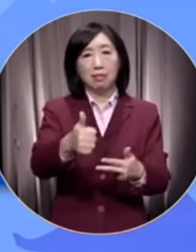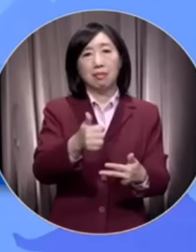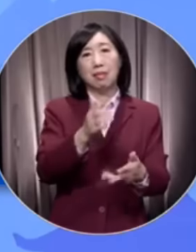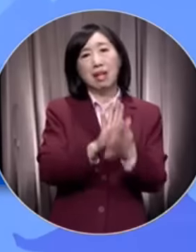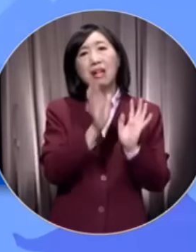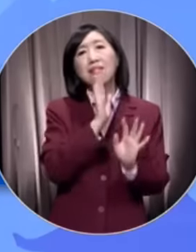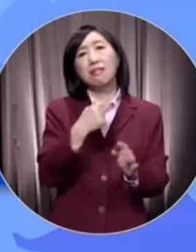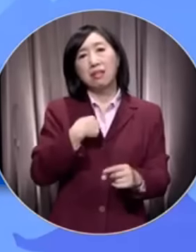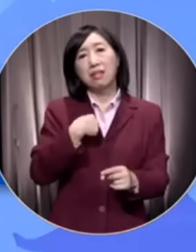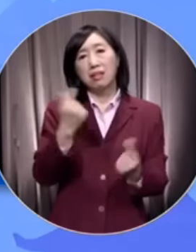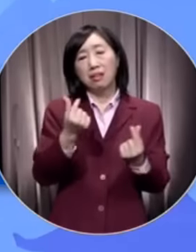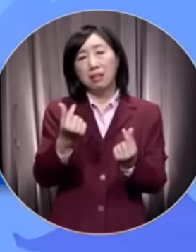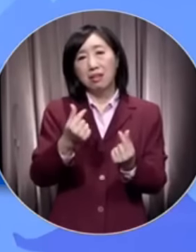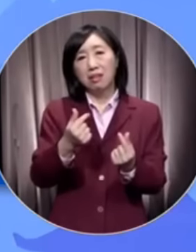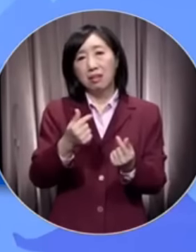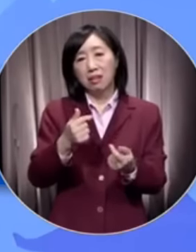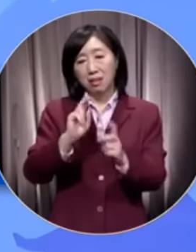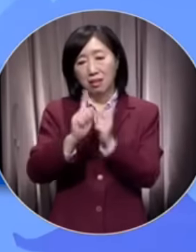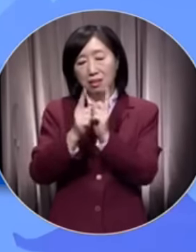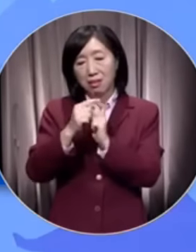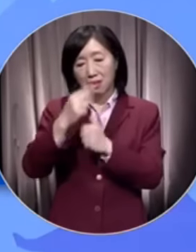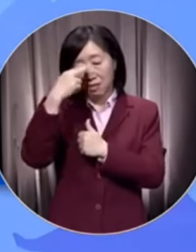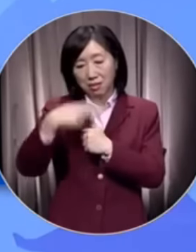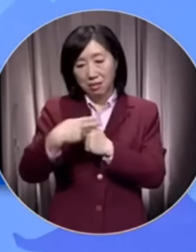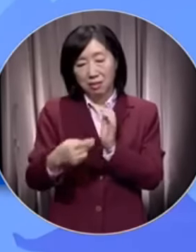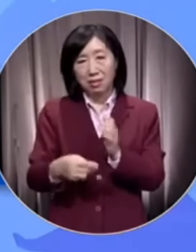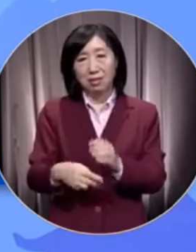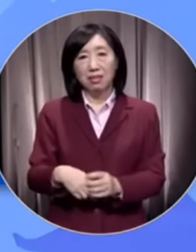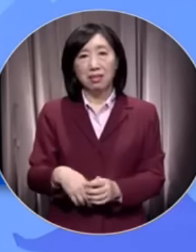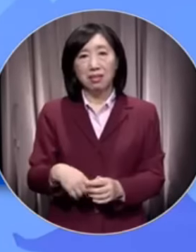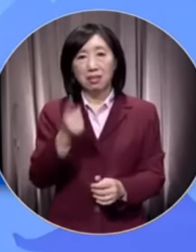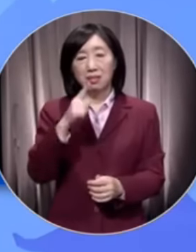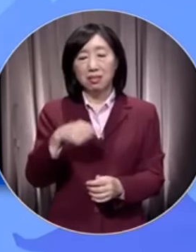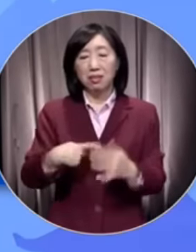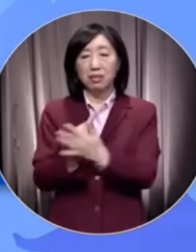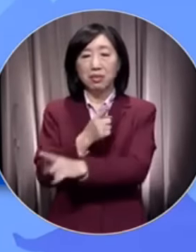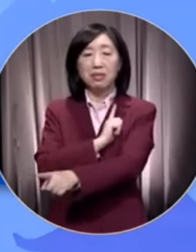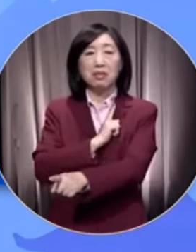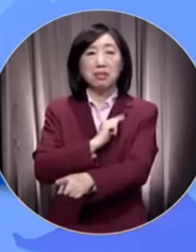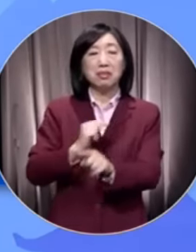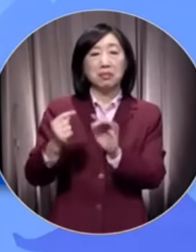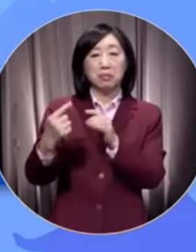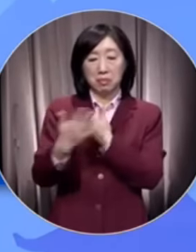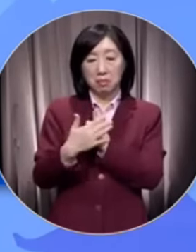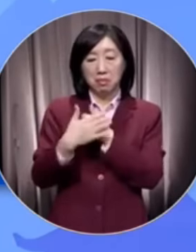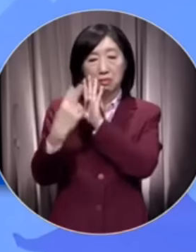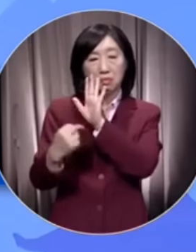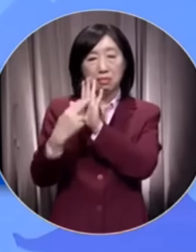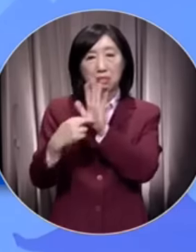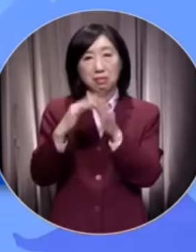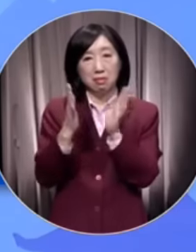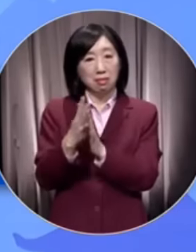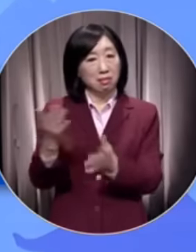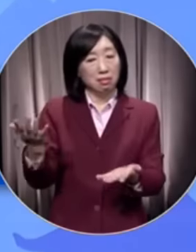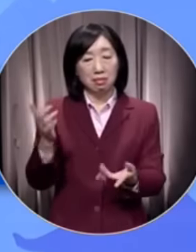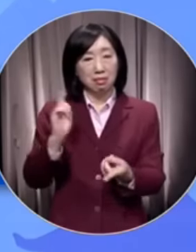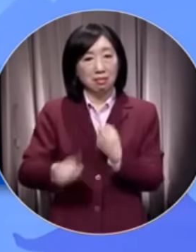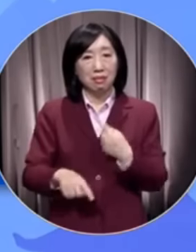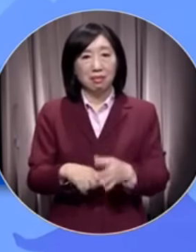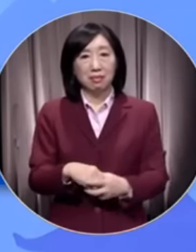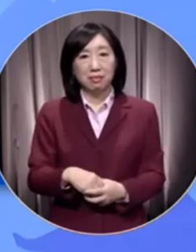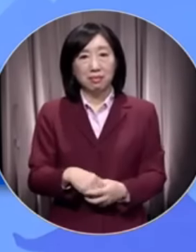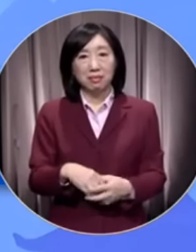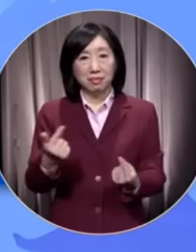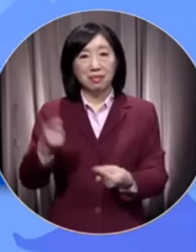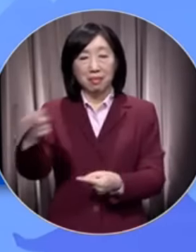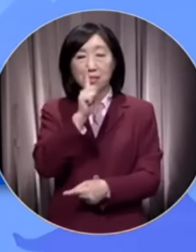在贴标签，还是在扭曲，在片面的解释对手的政见跟说法。不过